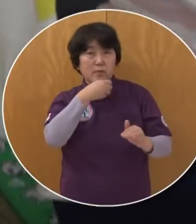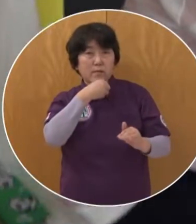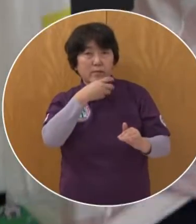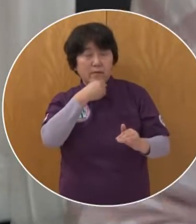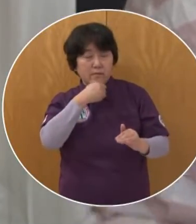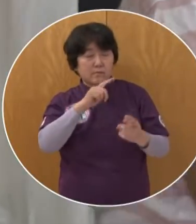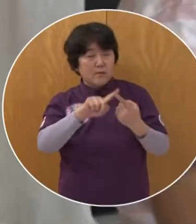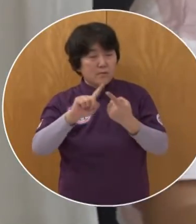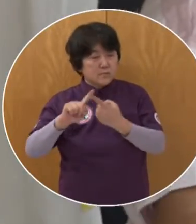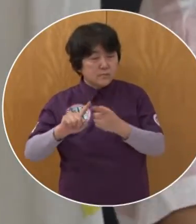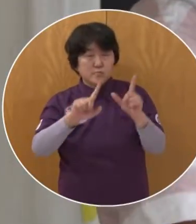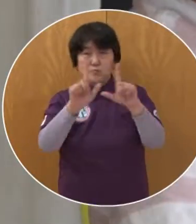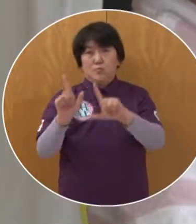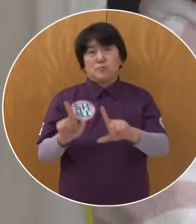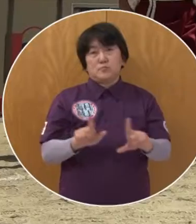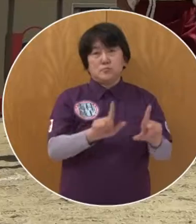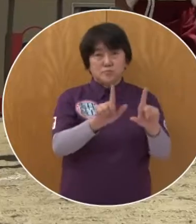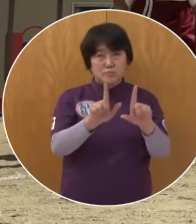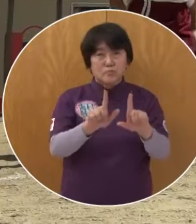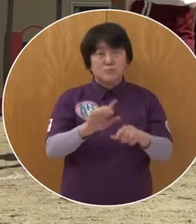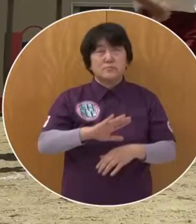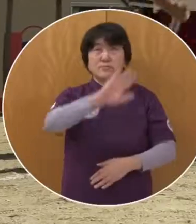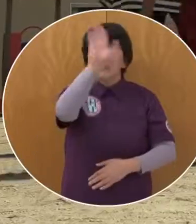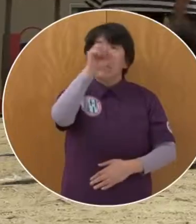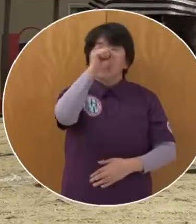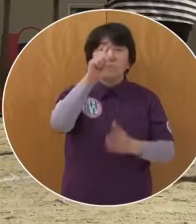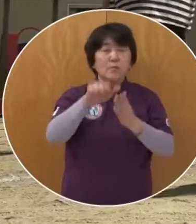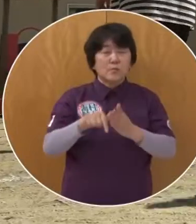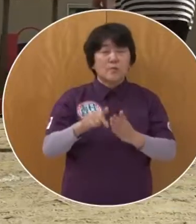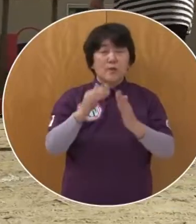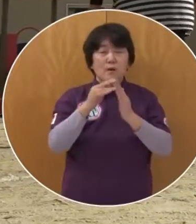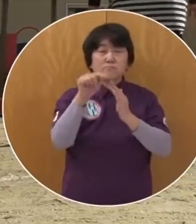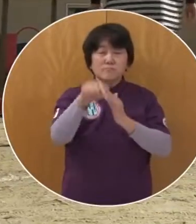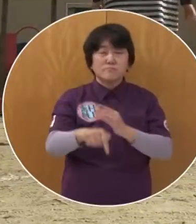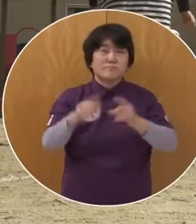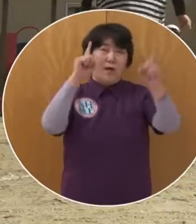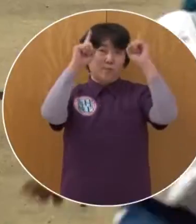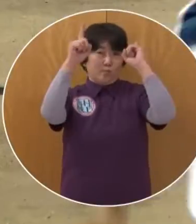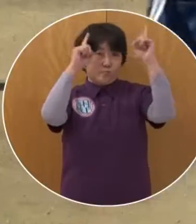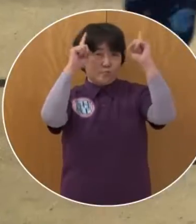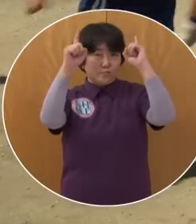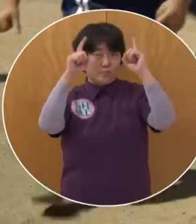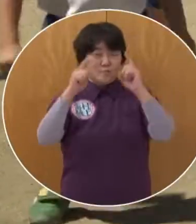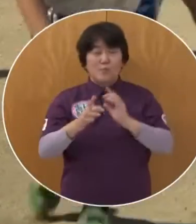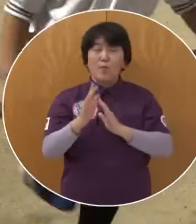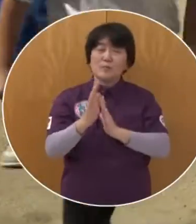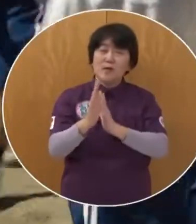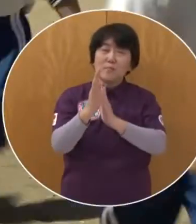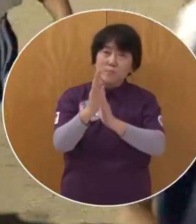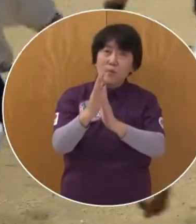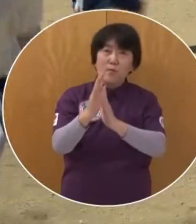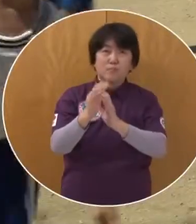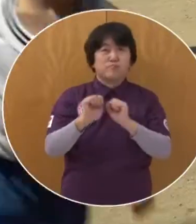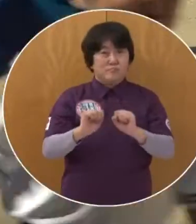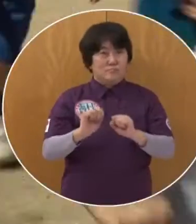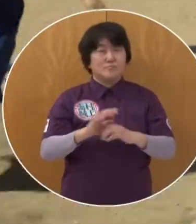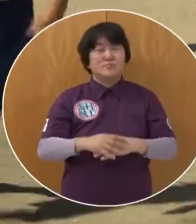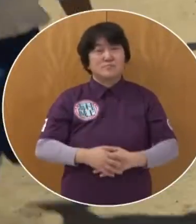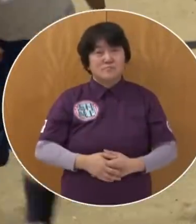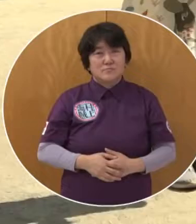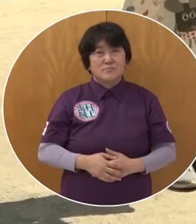年齢に合わせて過ごしています。お天気のいい日は園庭に出て遊んだり、お散歩に出かけたりもします